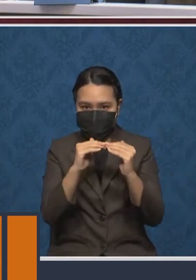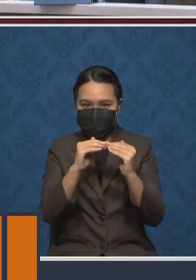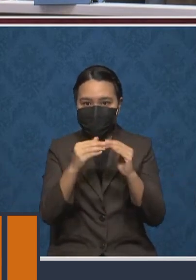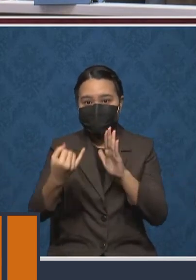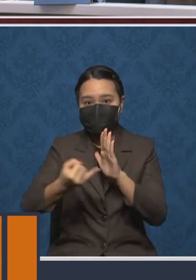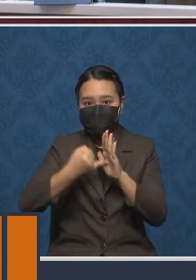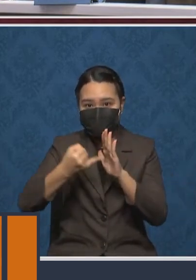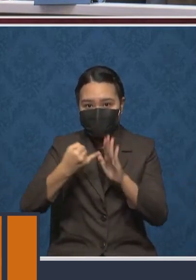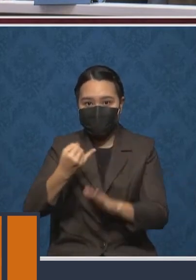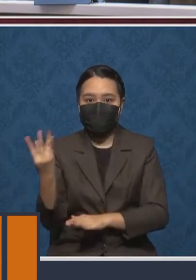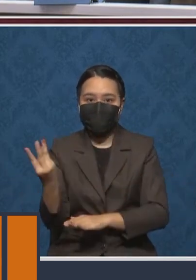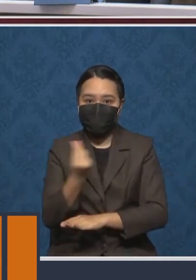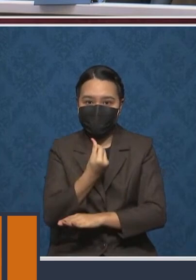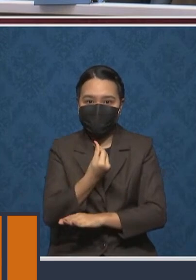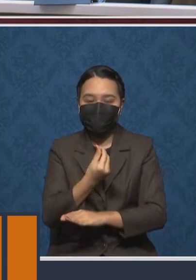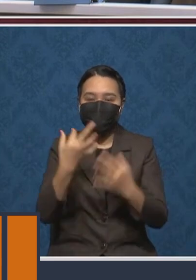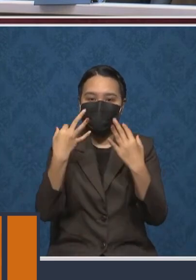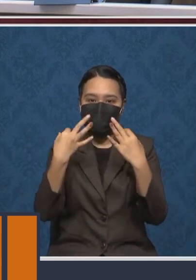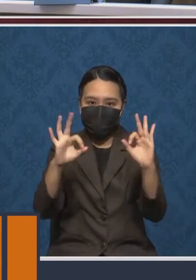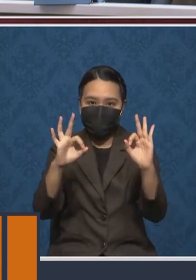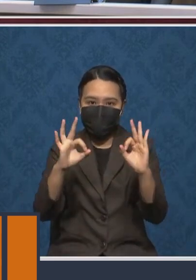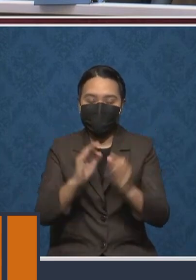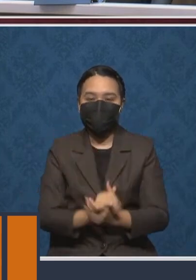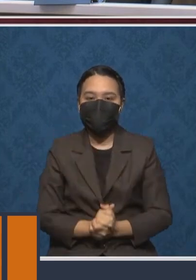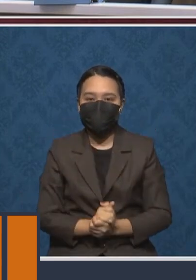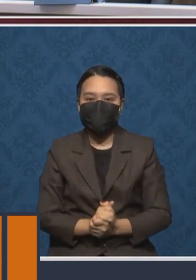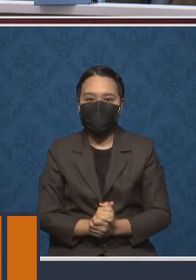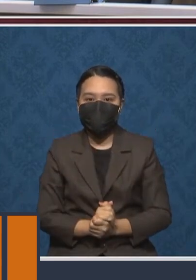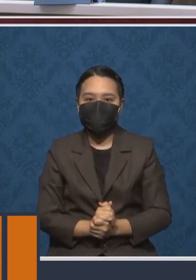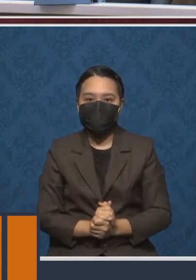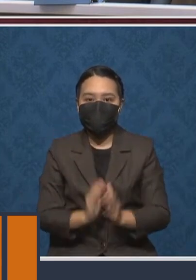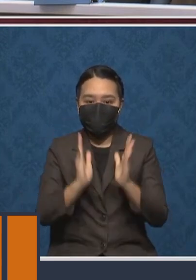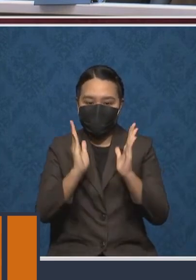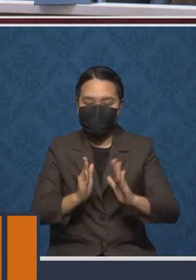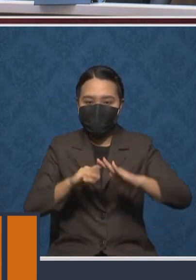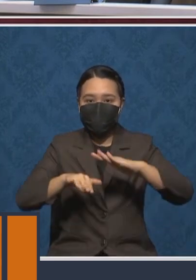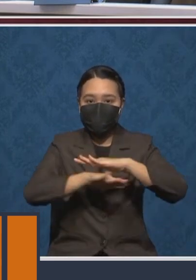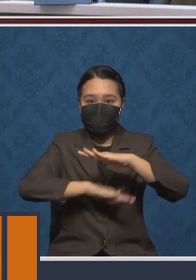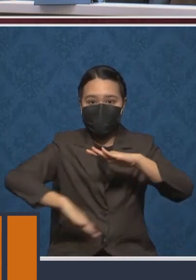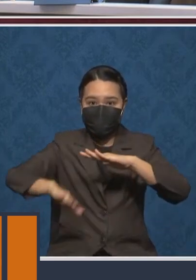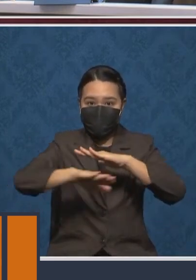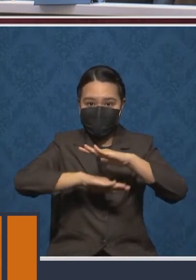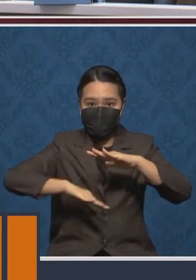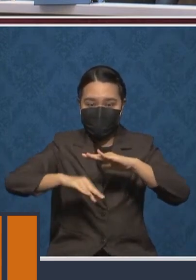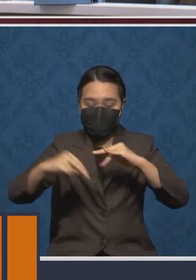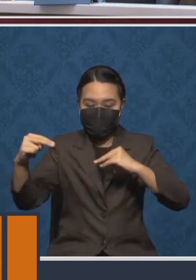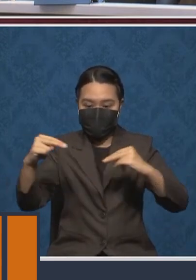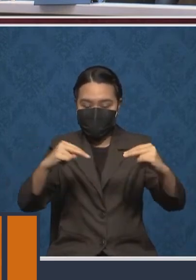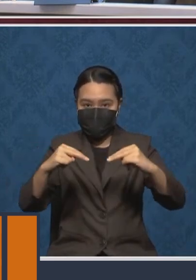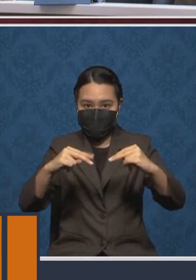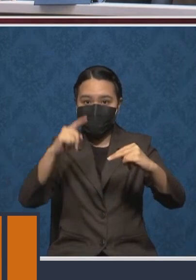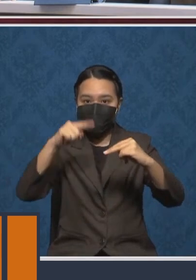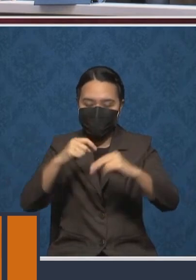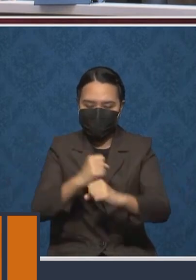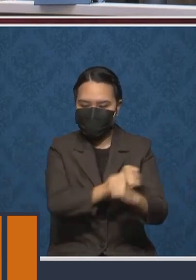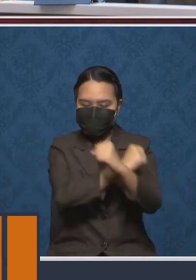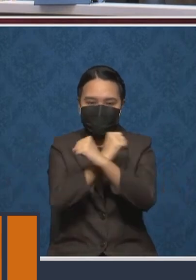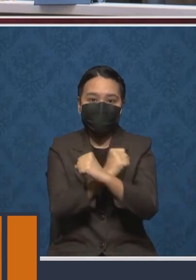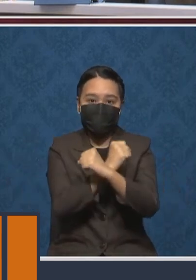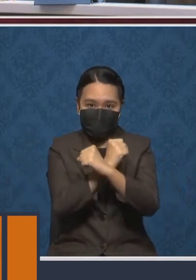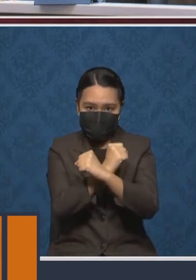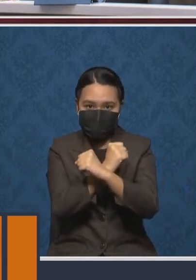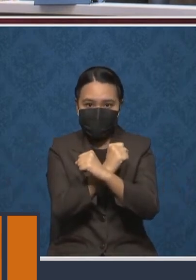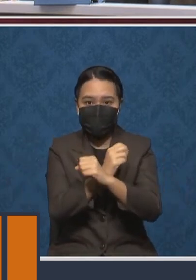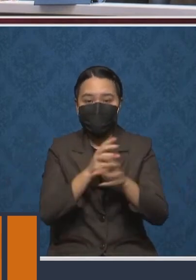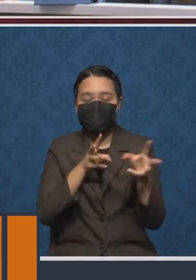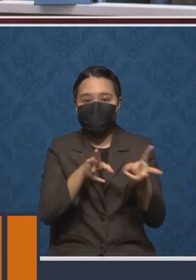จ่ายการคุ้มครองพยานจึงถือเป็นสิ่งจำเป็นครับท่านและเป็นหัวใจของกระบวนการ